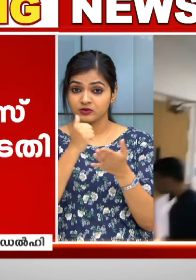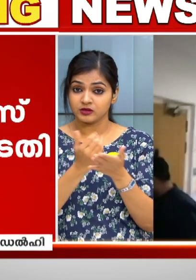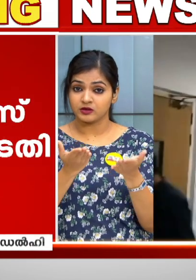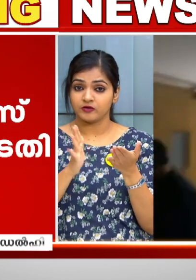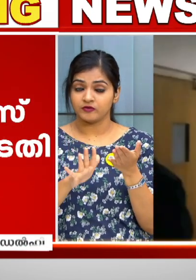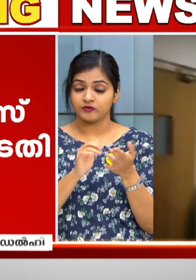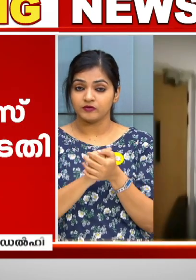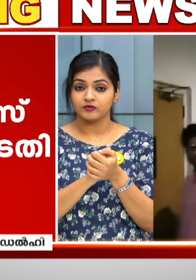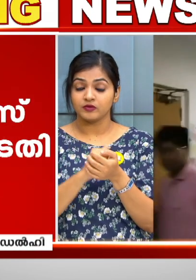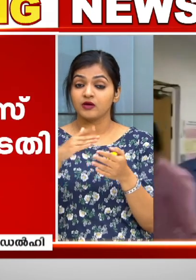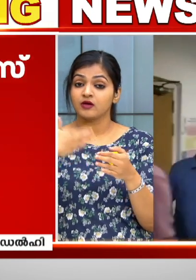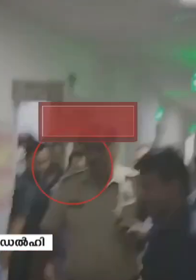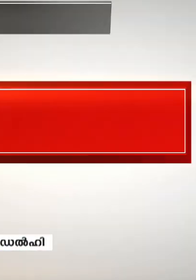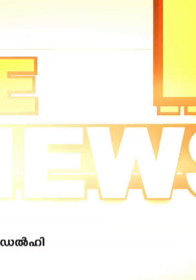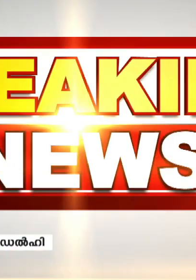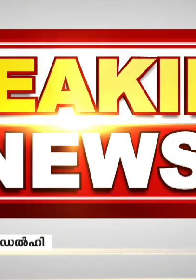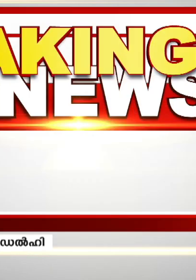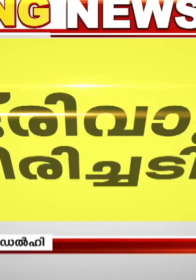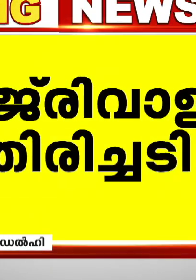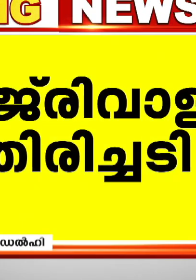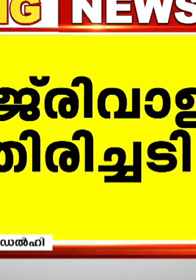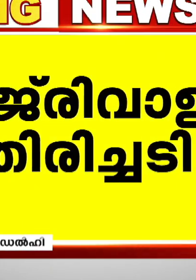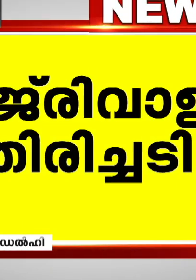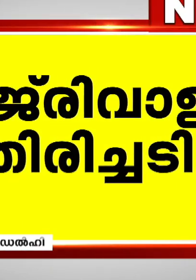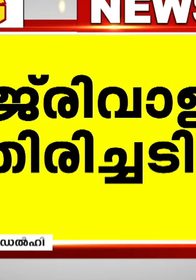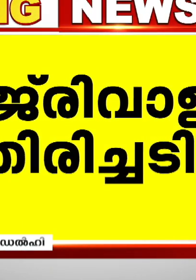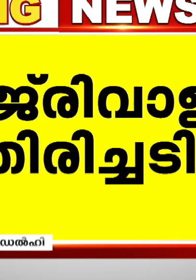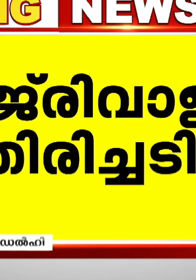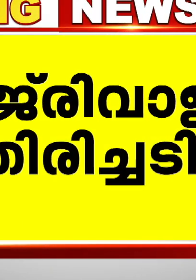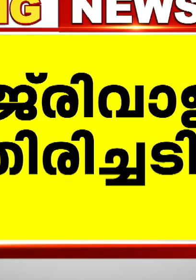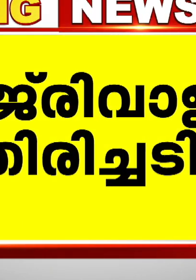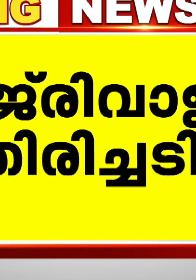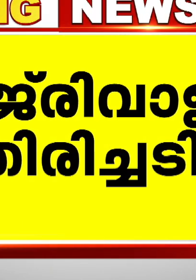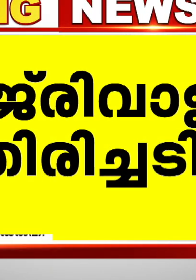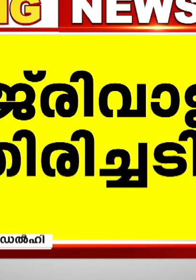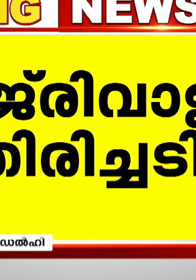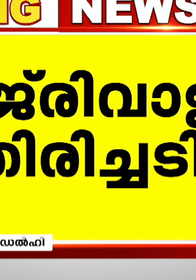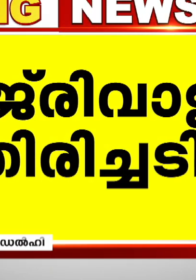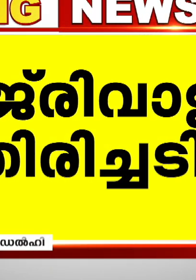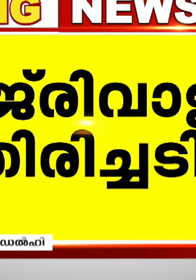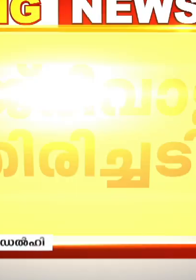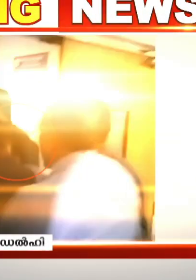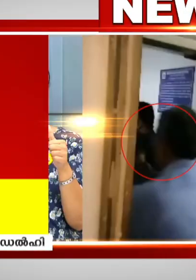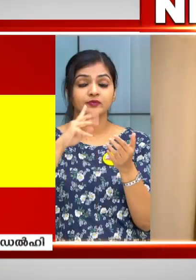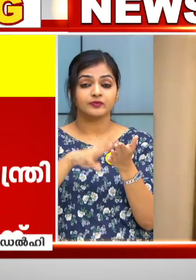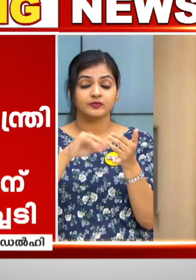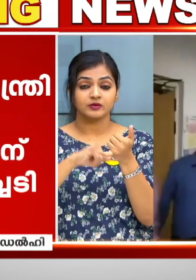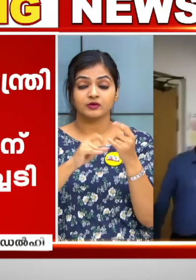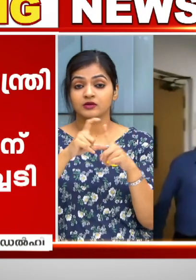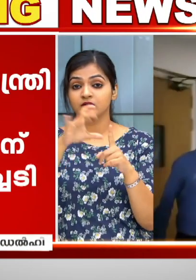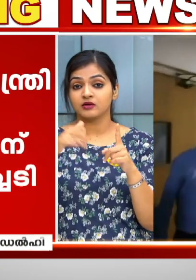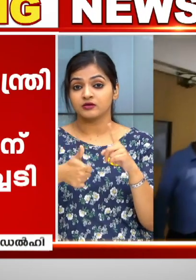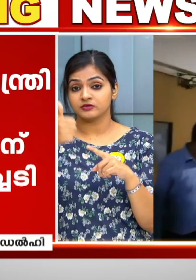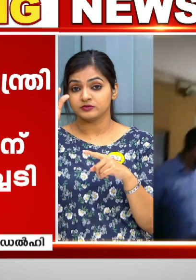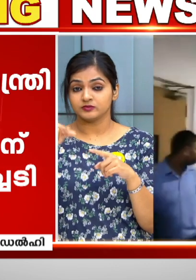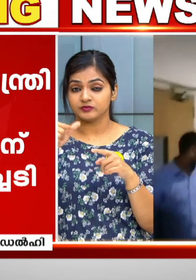ആ സമയത്ത് ഒരു മെഡിക്കൽ ബോർഡിനെ ജയിൽ അധികൃതർ രൂപീകരിക്കുമെന്നും എയിംസിലെ ഡയറക്ടർ ആയിരിക്കും